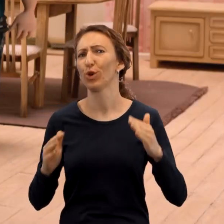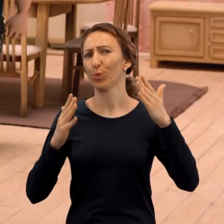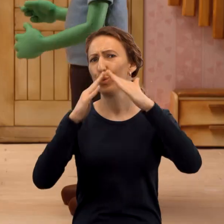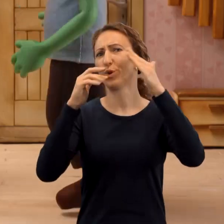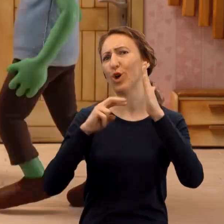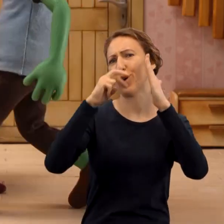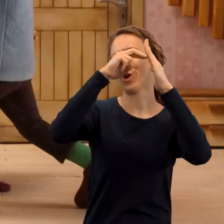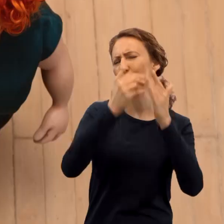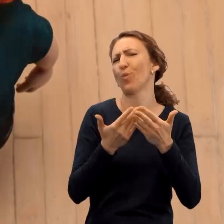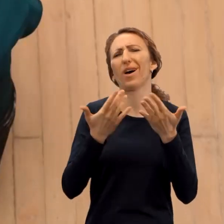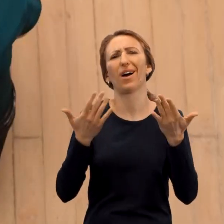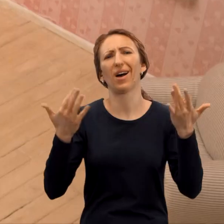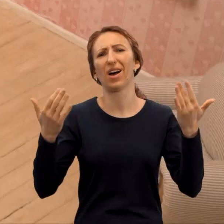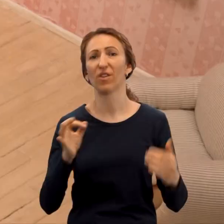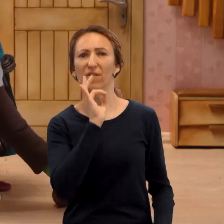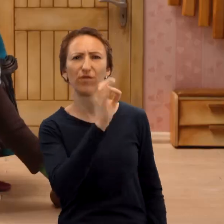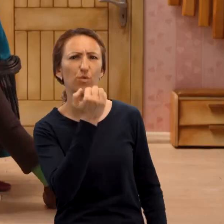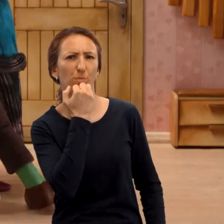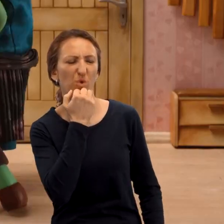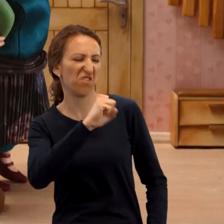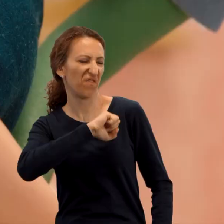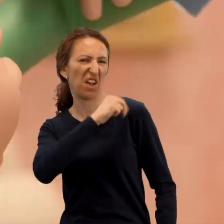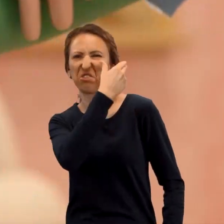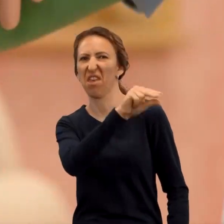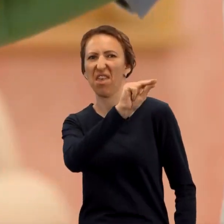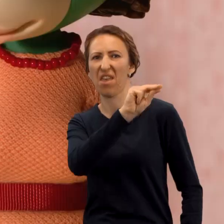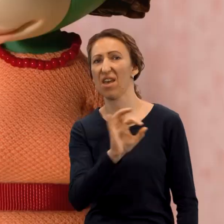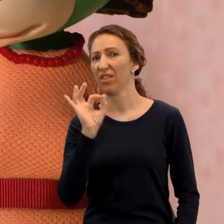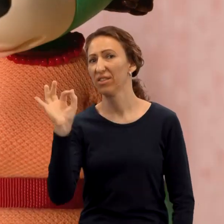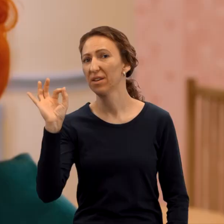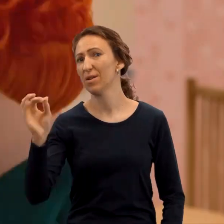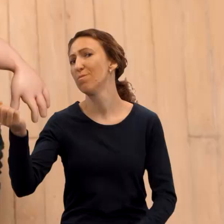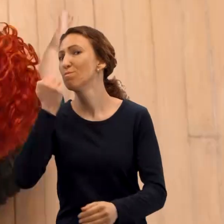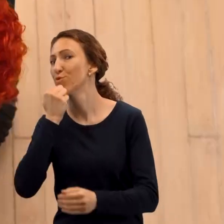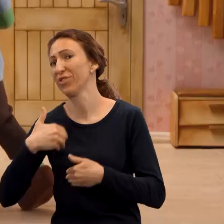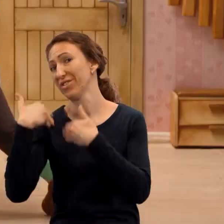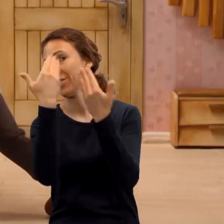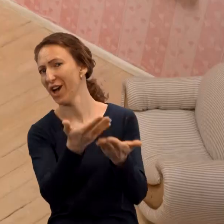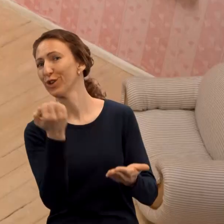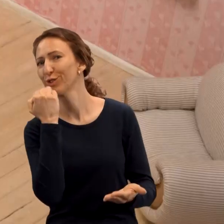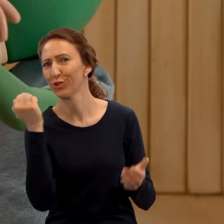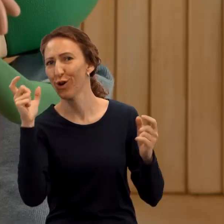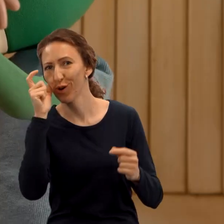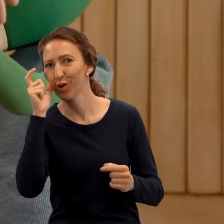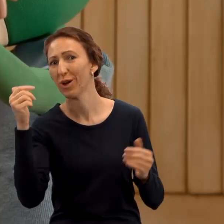dla zabawy. A te twoje nie są fajne, więc je możesz oddać cioci.